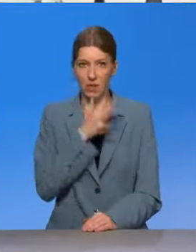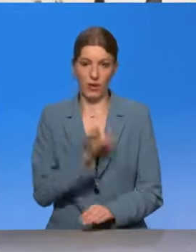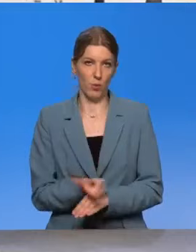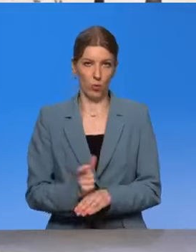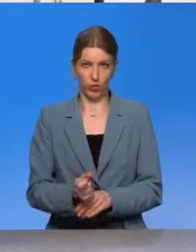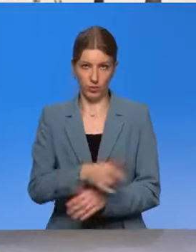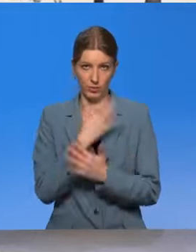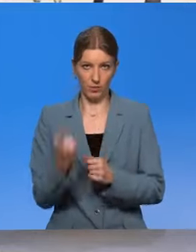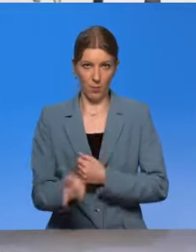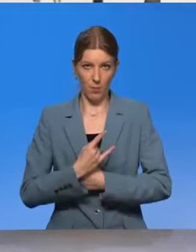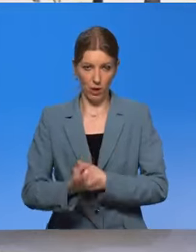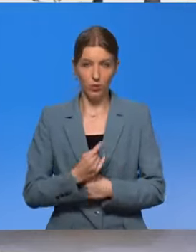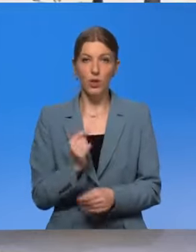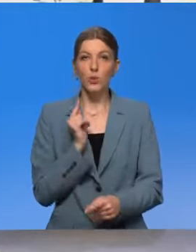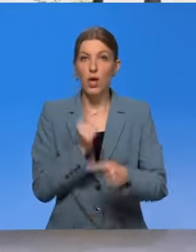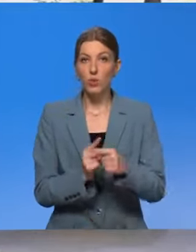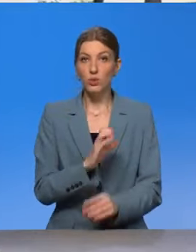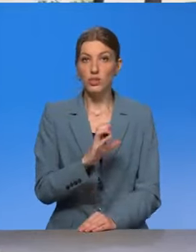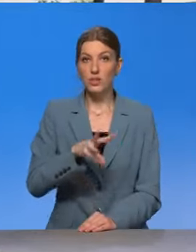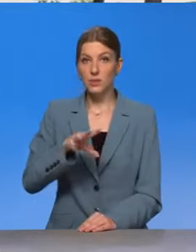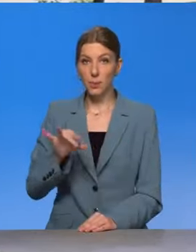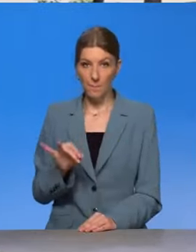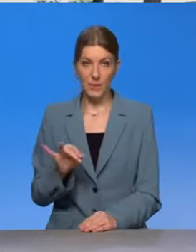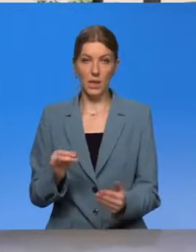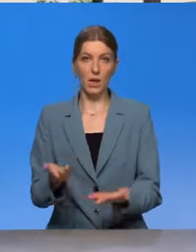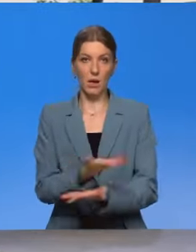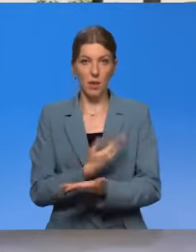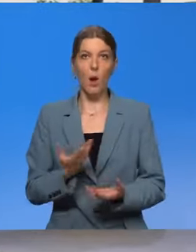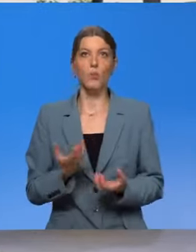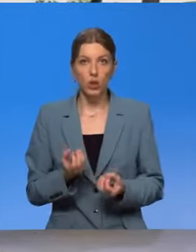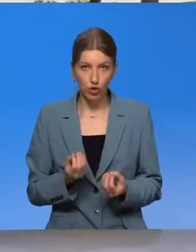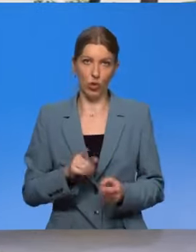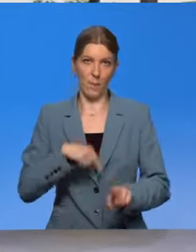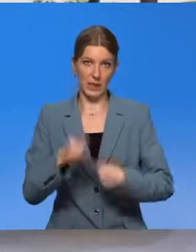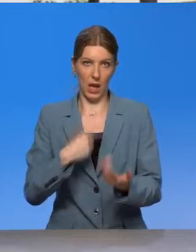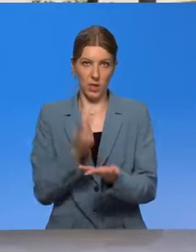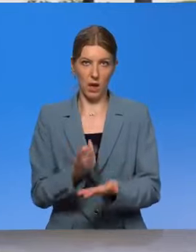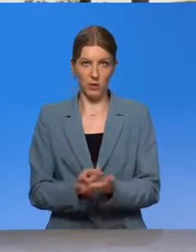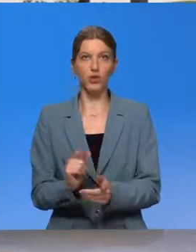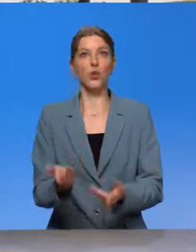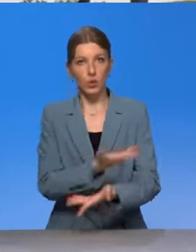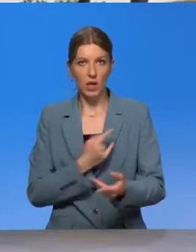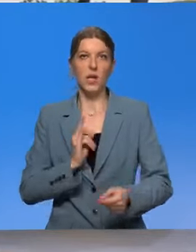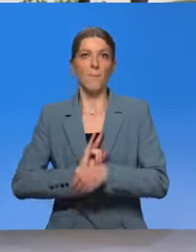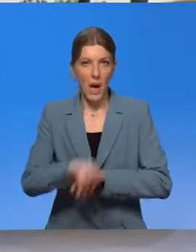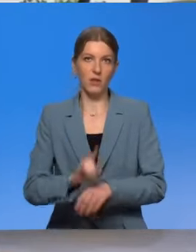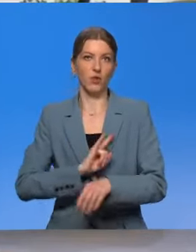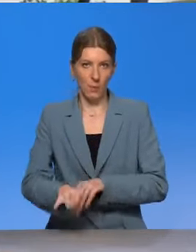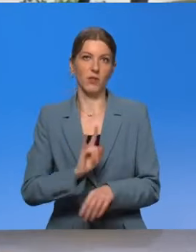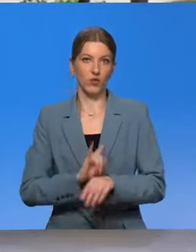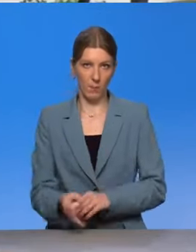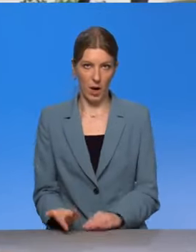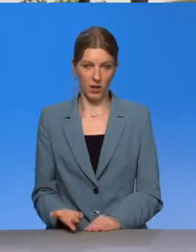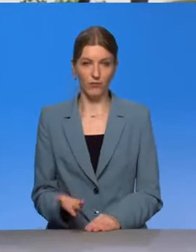правильно? Плюс в средствах массовой информации нам еще постоянно говорят, что нас обманывают, обманывают, обманывают.